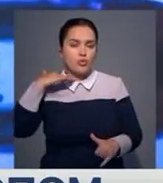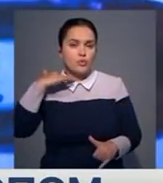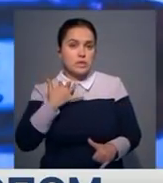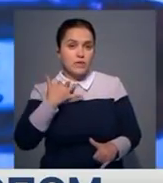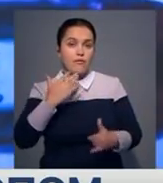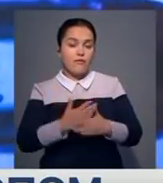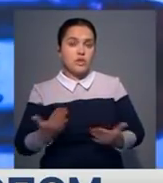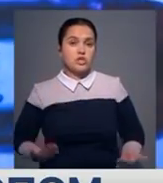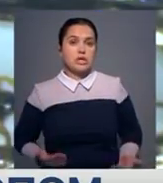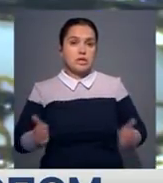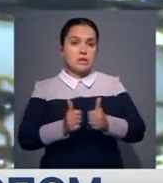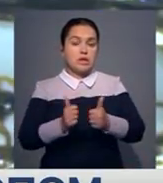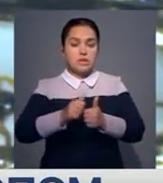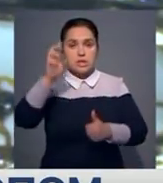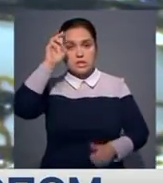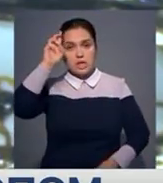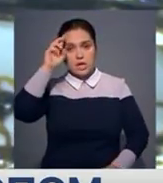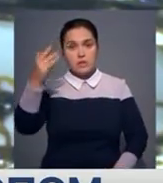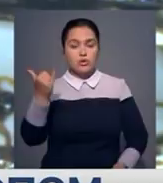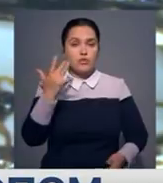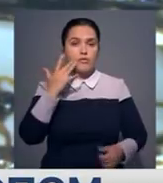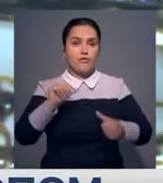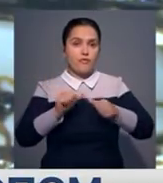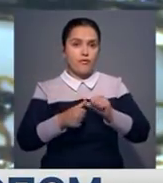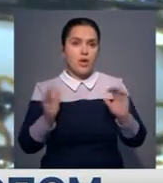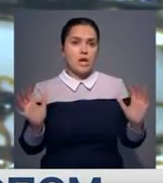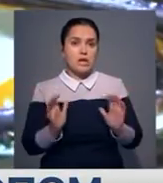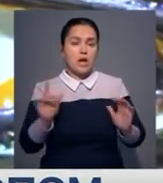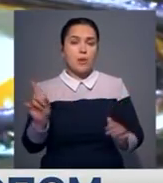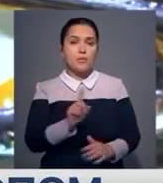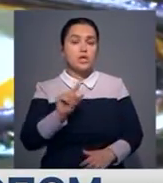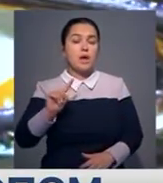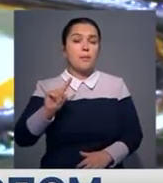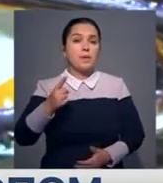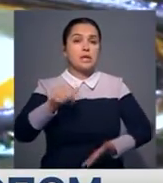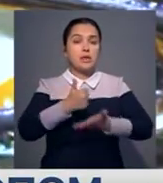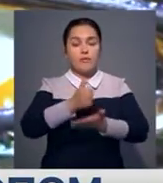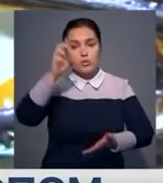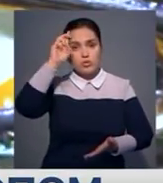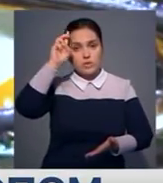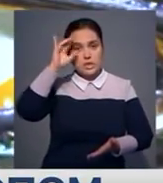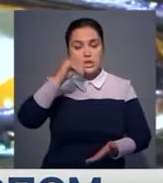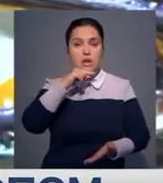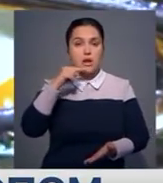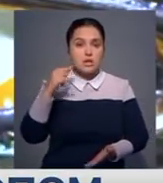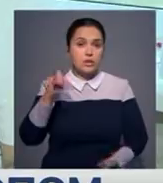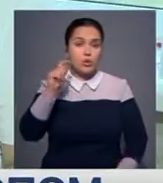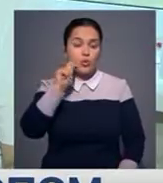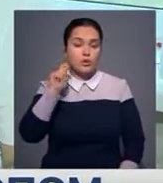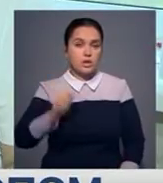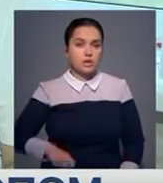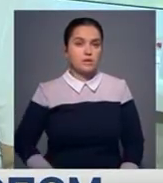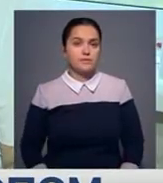но и жителей соседних стран. Его произведения находятся на вечном хранении в музее первого президента Казахстана, а также в музеях России и Украины.